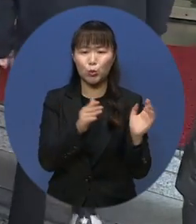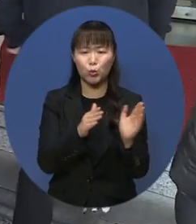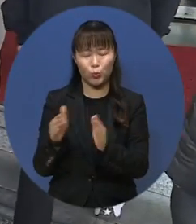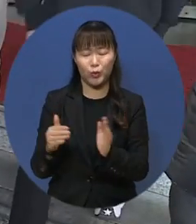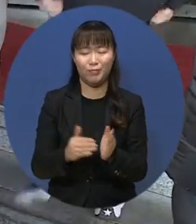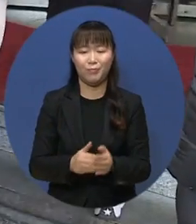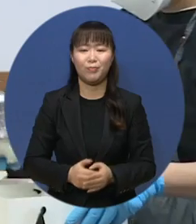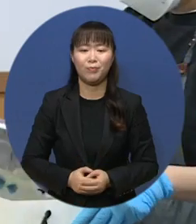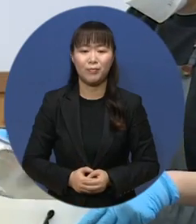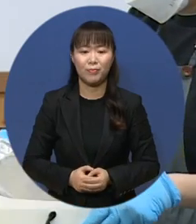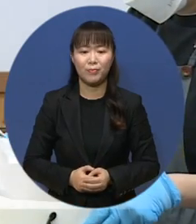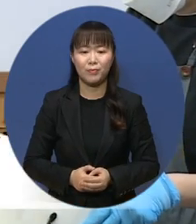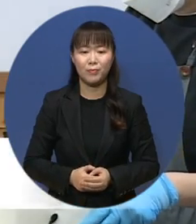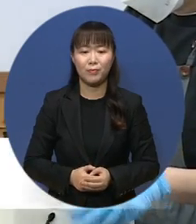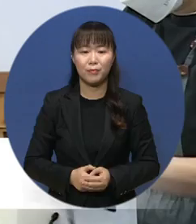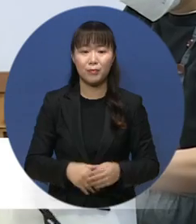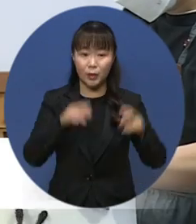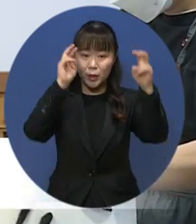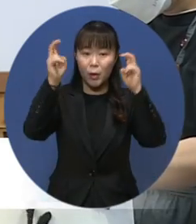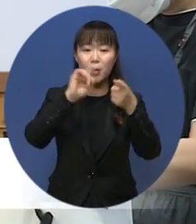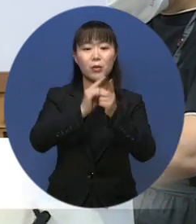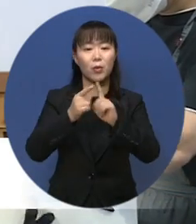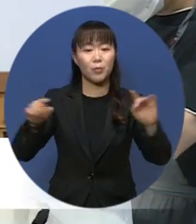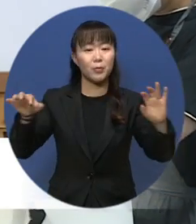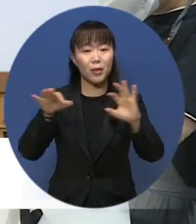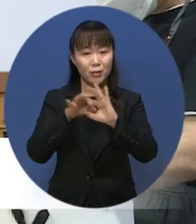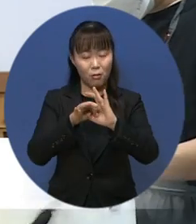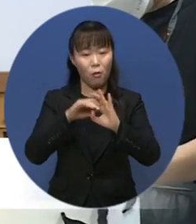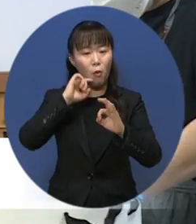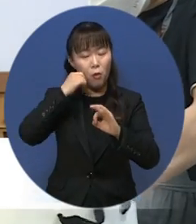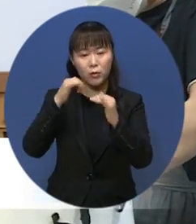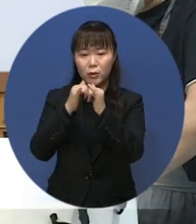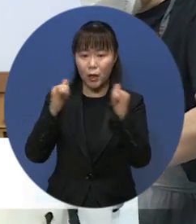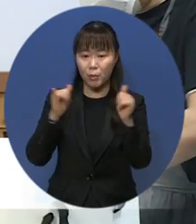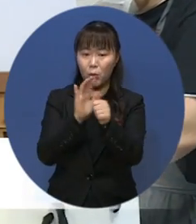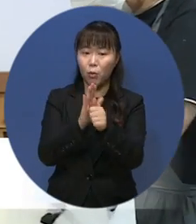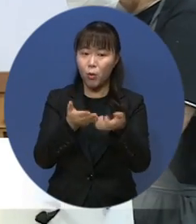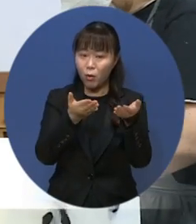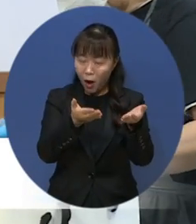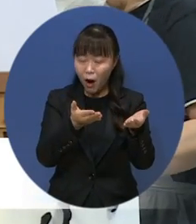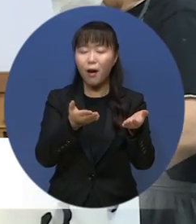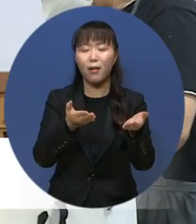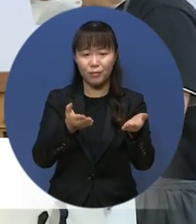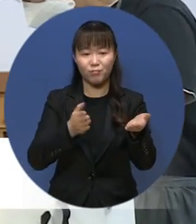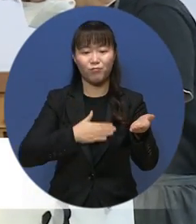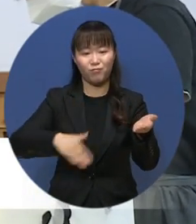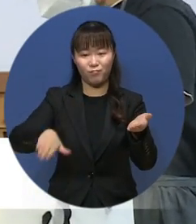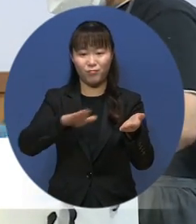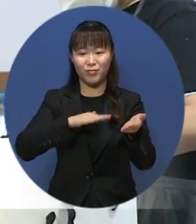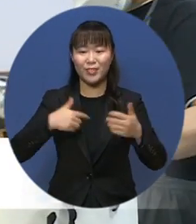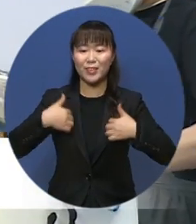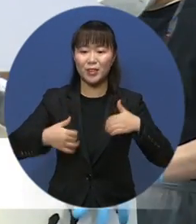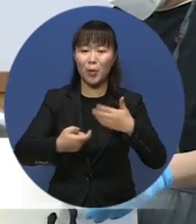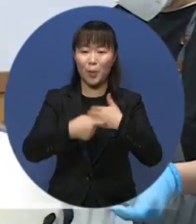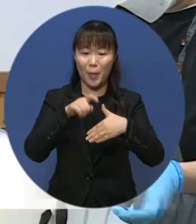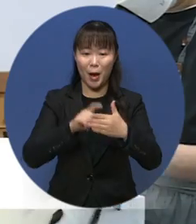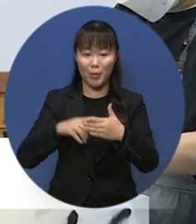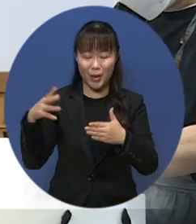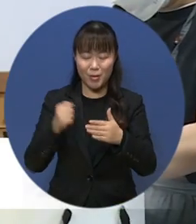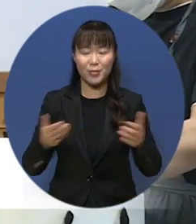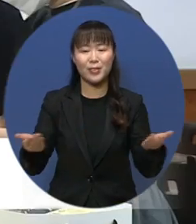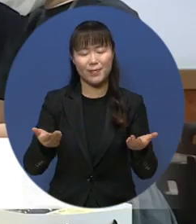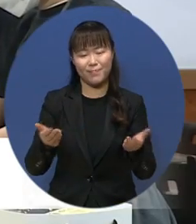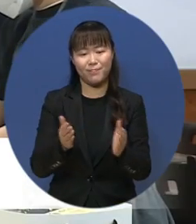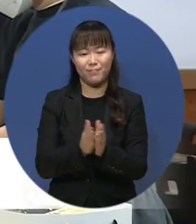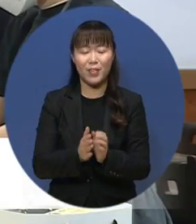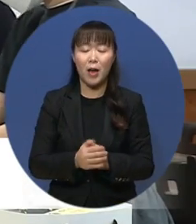준비되고 있습니다. 기업과 연계해서 취약계층에 도움을 주신다니까 저희들도 열심히 즐거운 마음으로 일하고